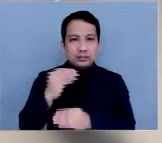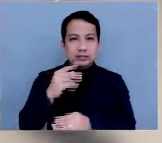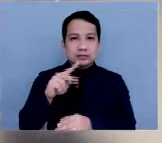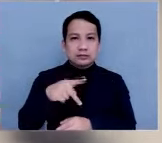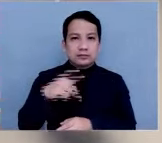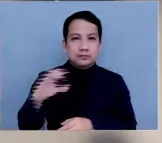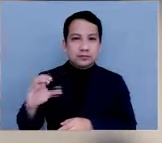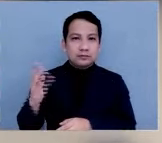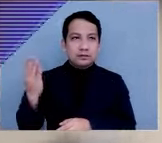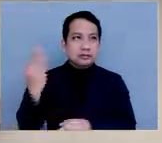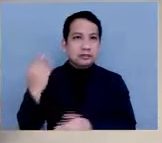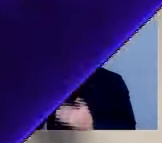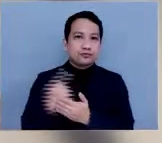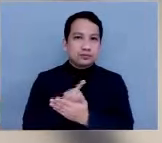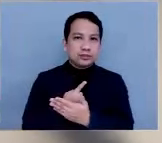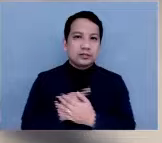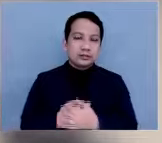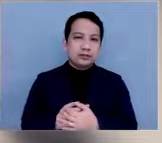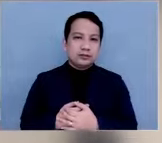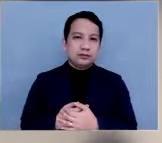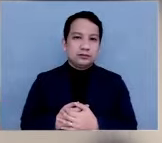nitong weekend.